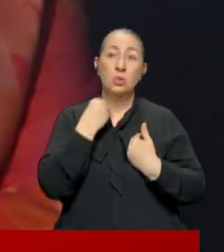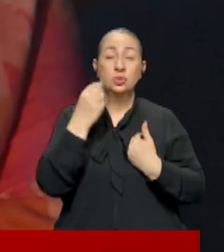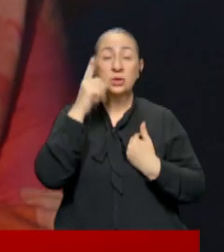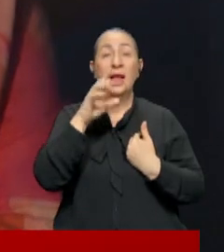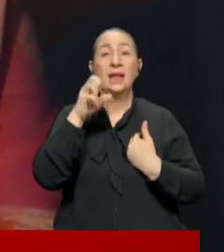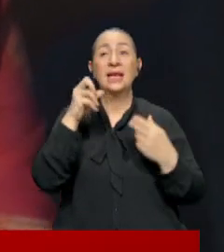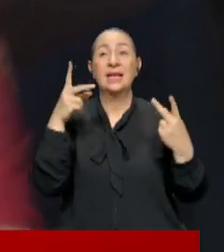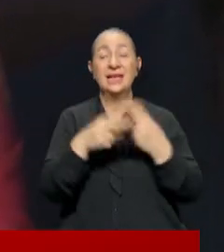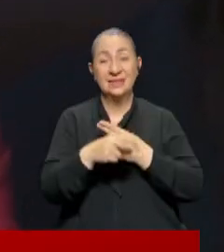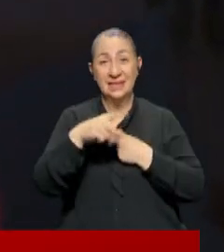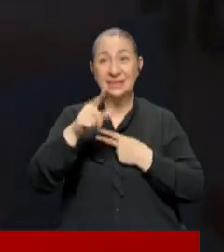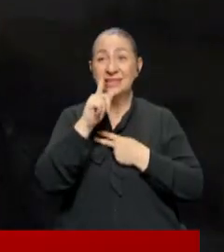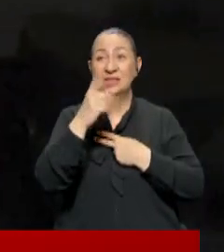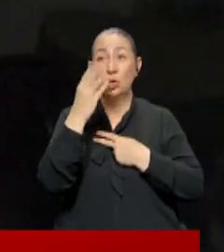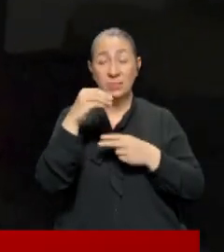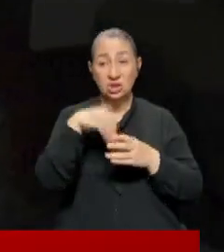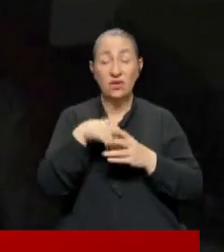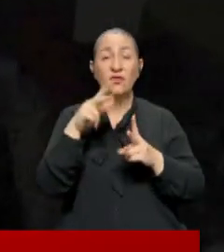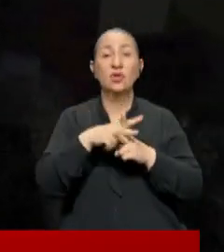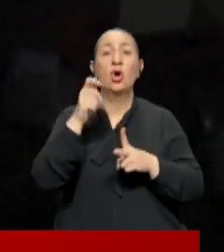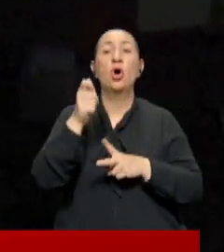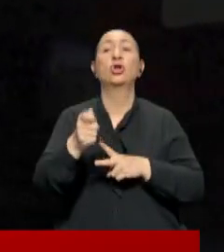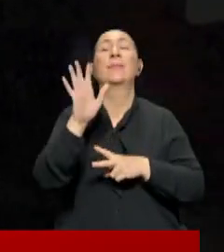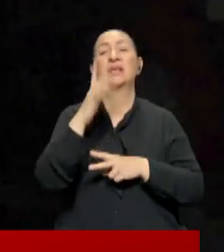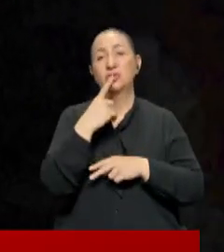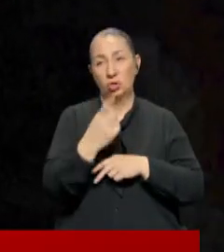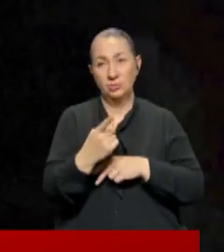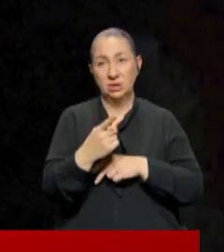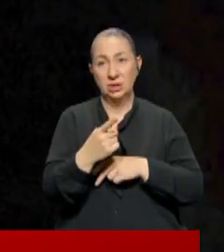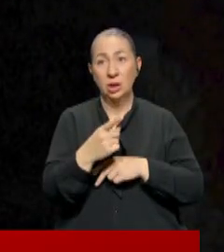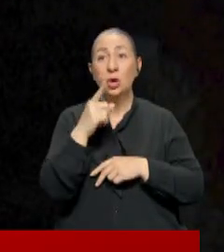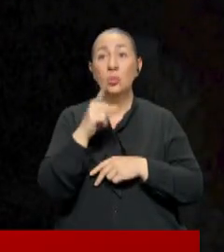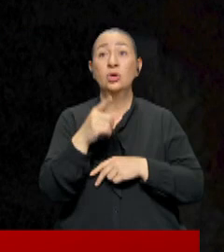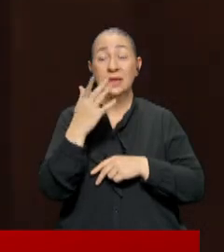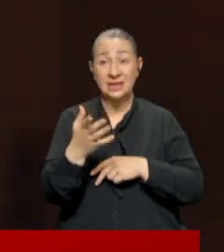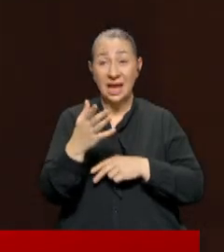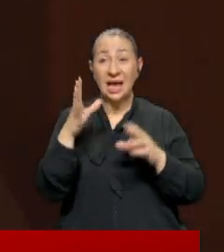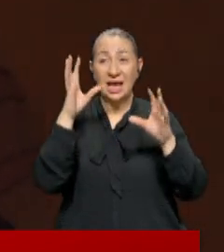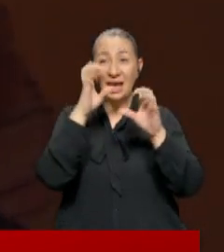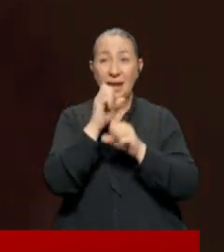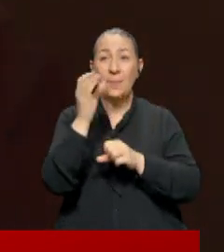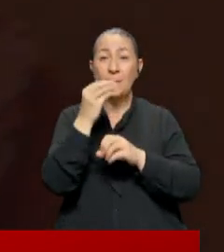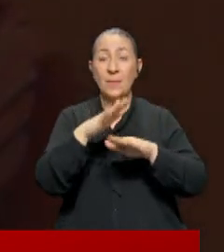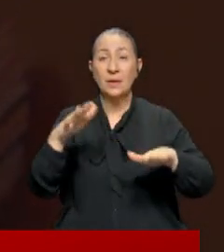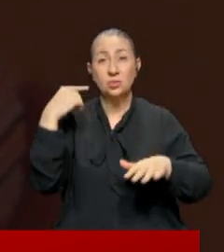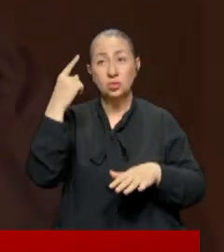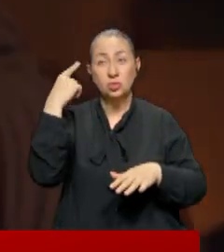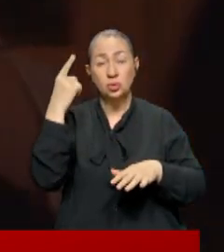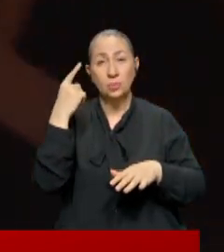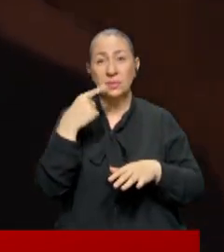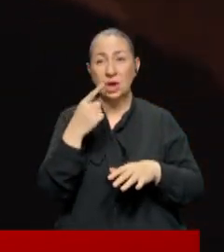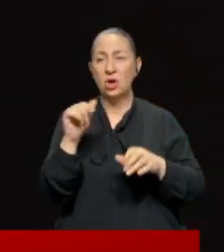dolayı elektriği kesilenlerin sesi olmak için faturasını ödemediğini söylemişti. Bu kez de karanlıktaki bebekleri düşünüyorum